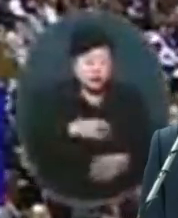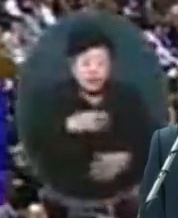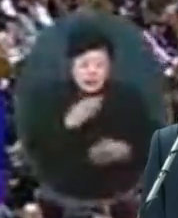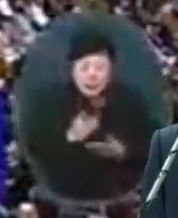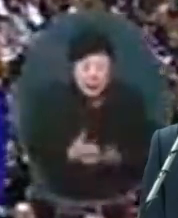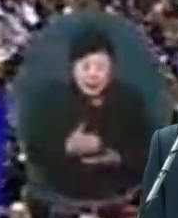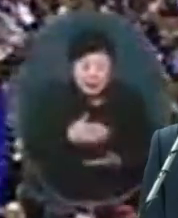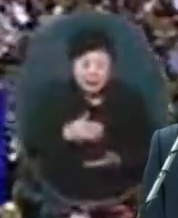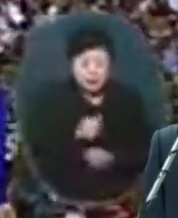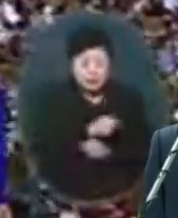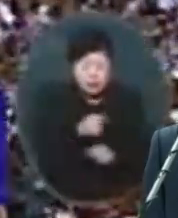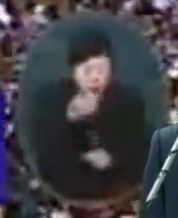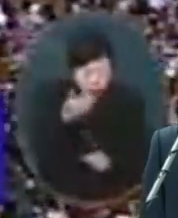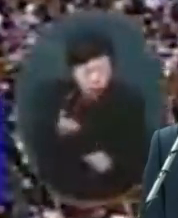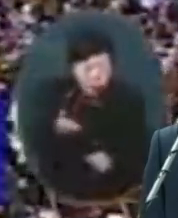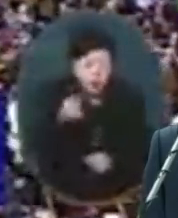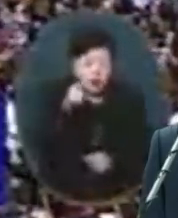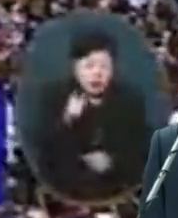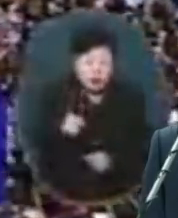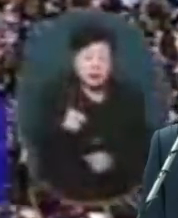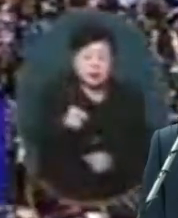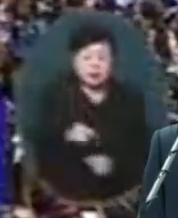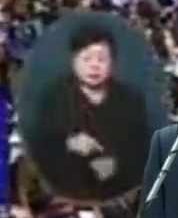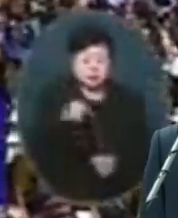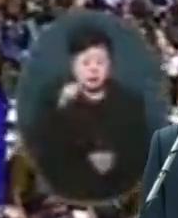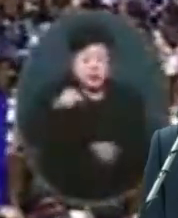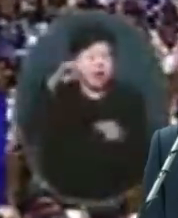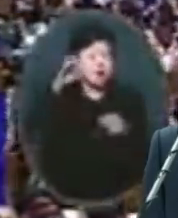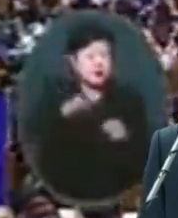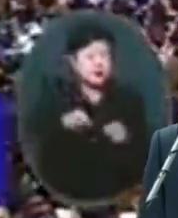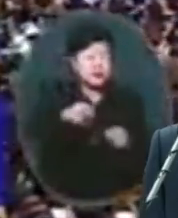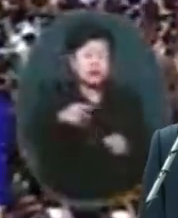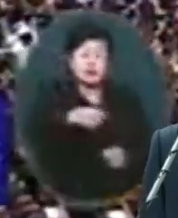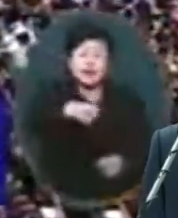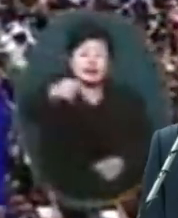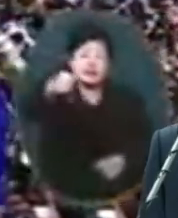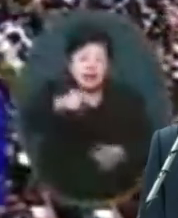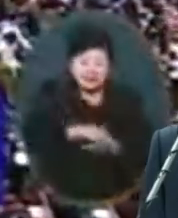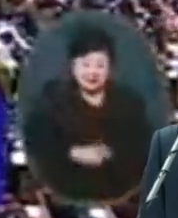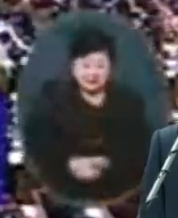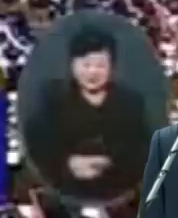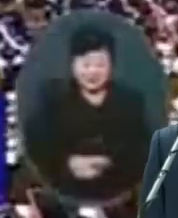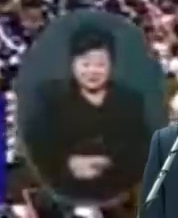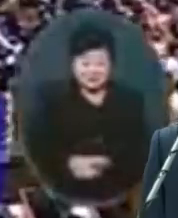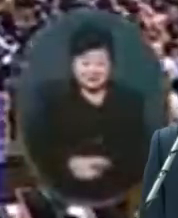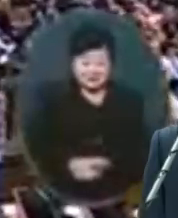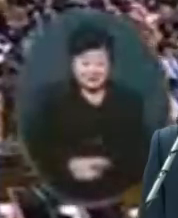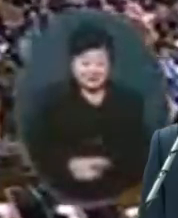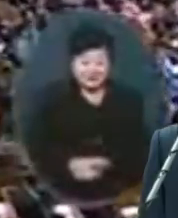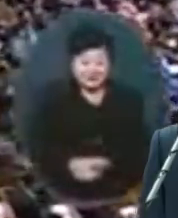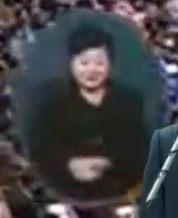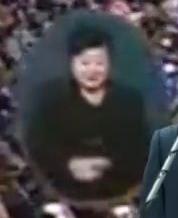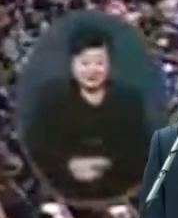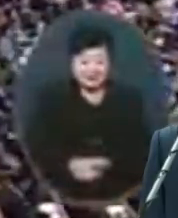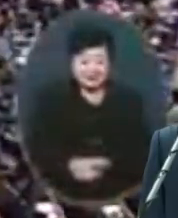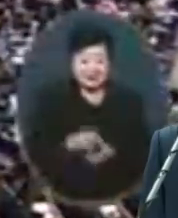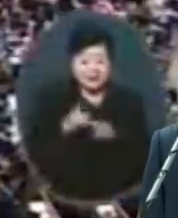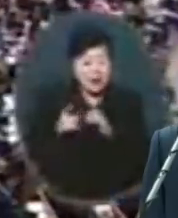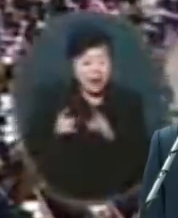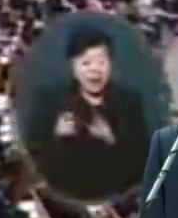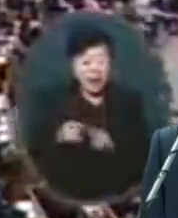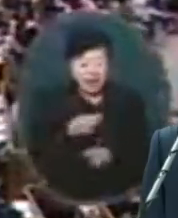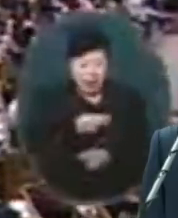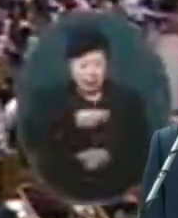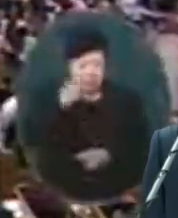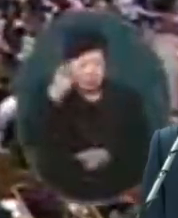두려워하지 말라. 내가 너를 구속하였고 내가 너를 지명하여 불렀나니 너는 내 것이라. 그 말을